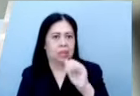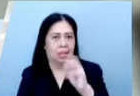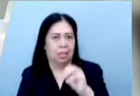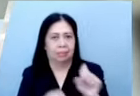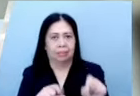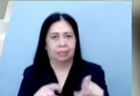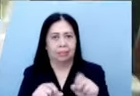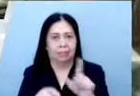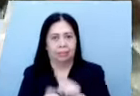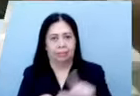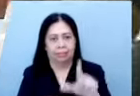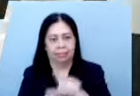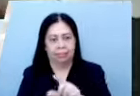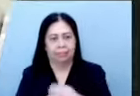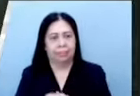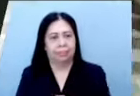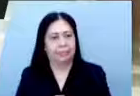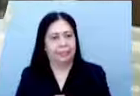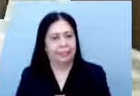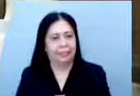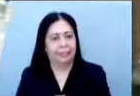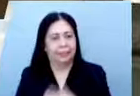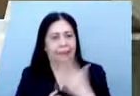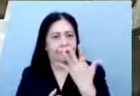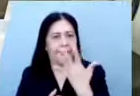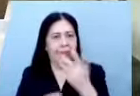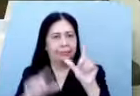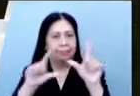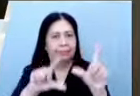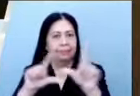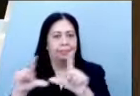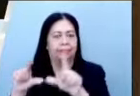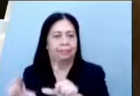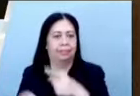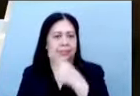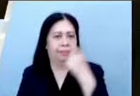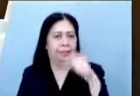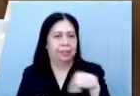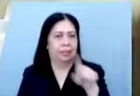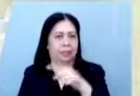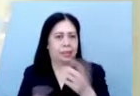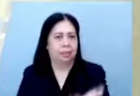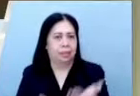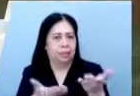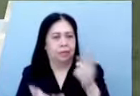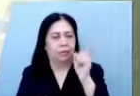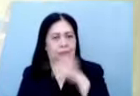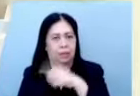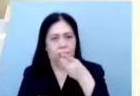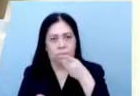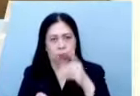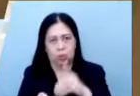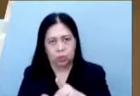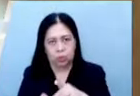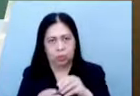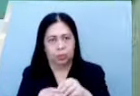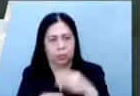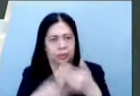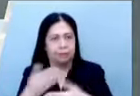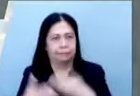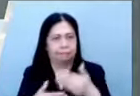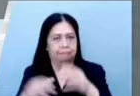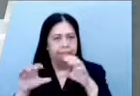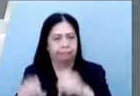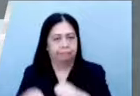lupa. 5 suspect ang nadampot dahil sila ang nag-alok ng peking dokumento sa entrapment operation. Matagal